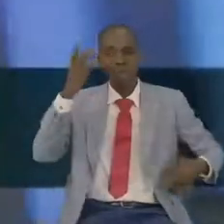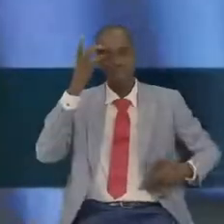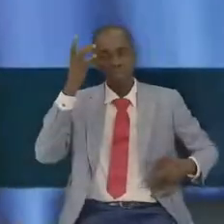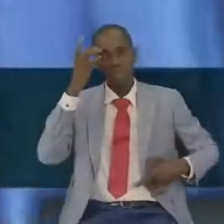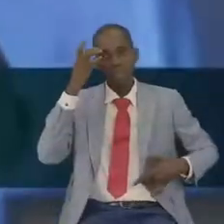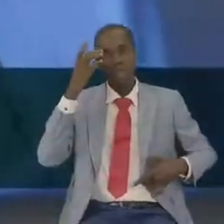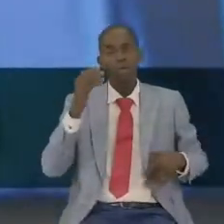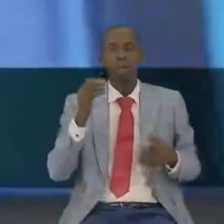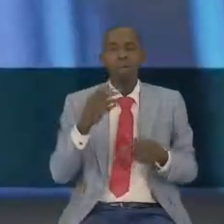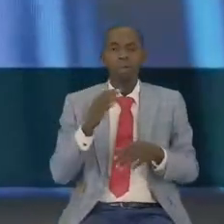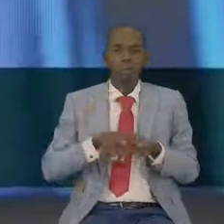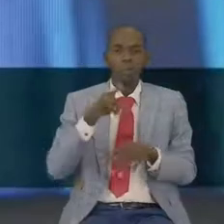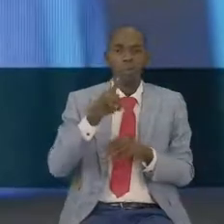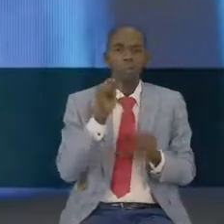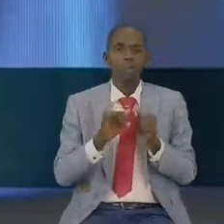Égyptiens.